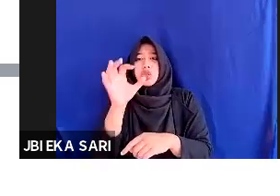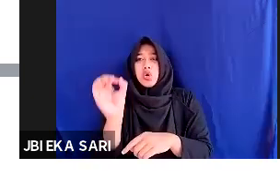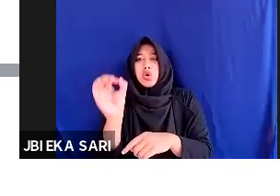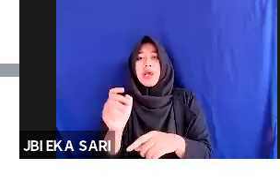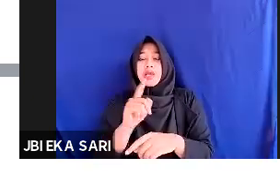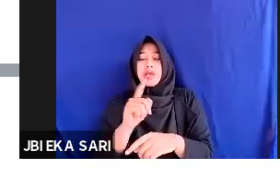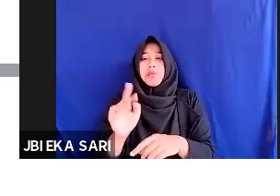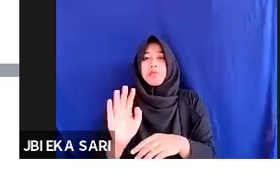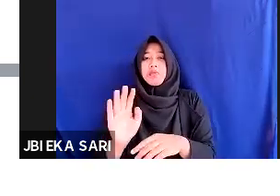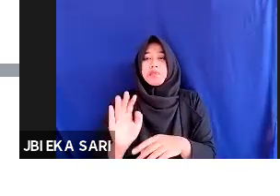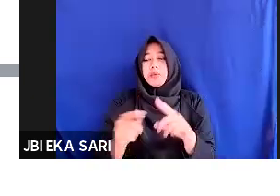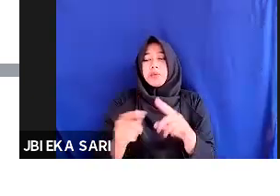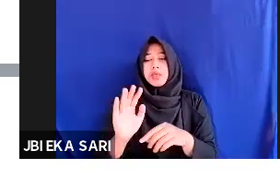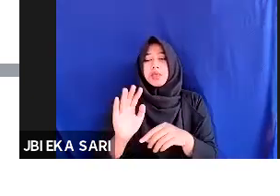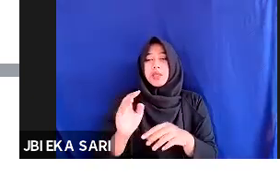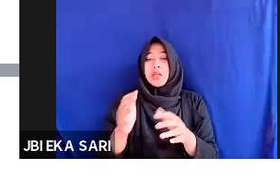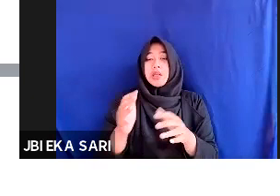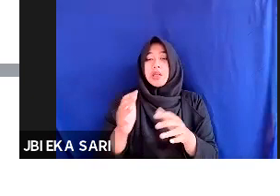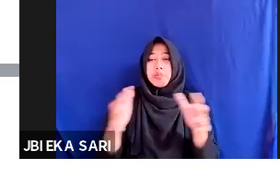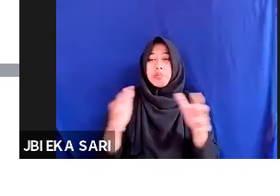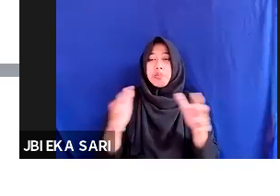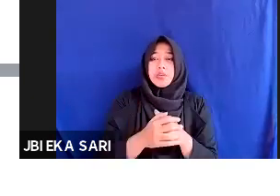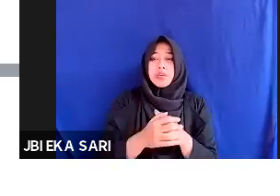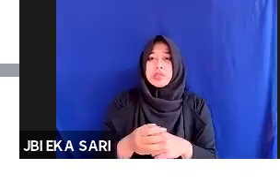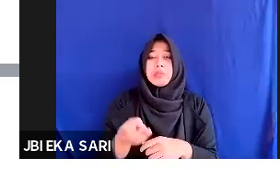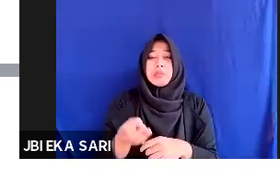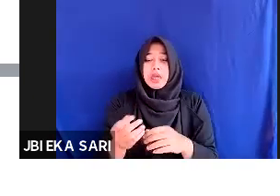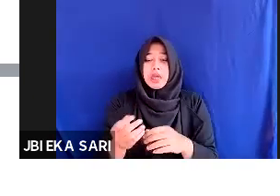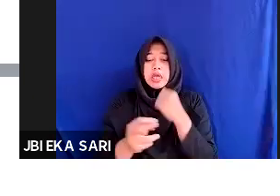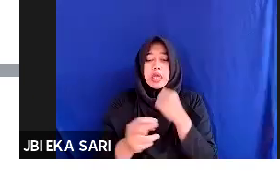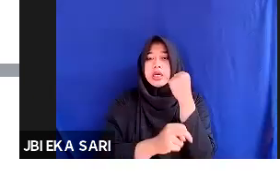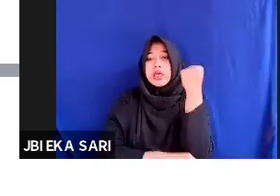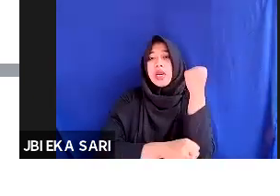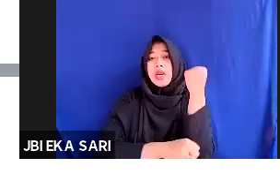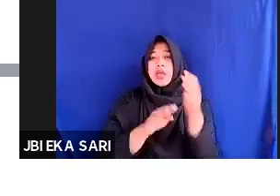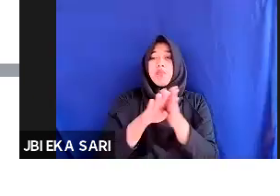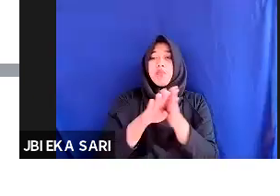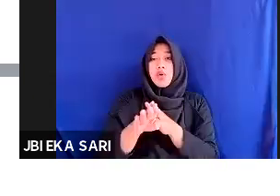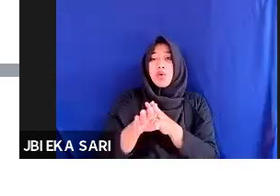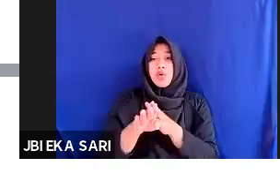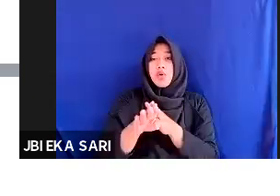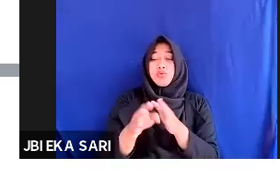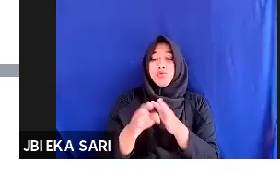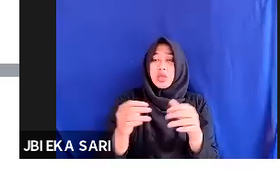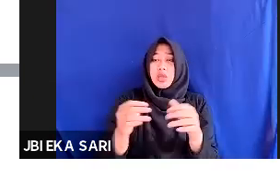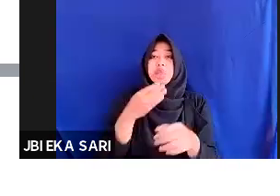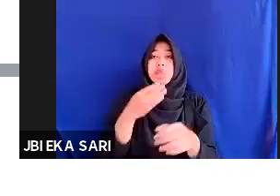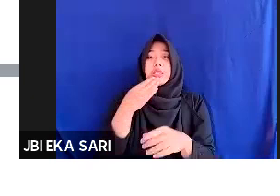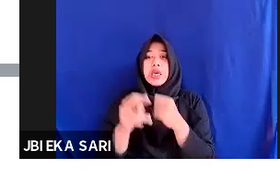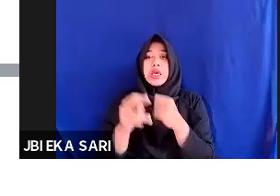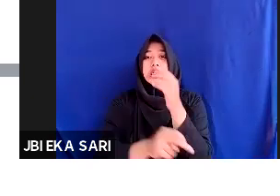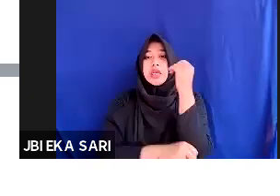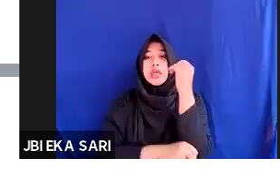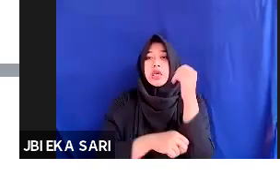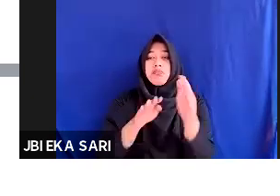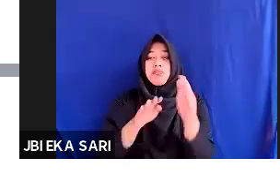negara yang maju memang kebobol sekali nih, biasanya negara maju nih, -8 ya, ekspansi ekonomi ini, tapi negara sedang berkembang ya